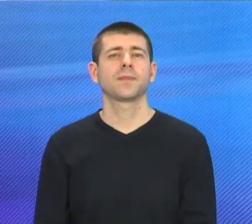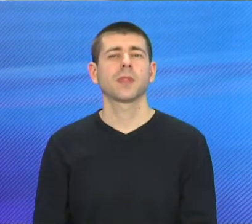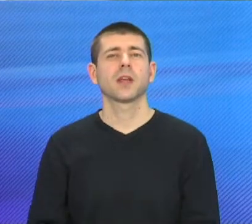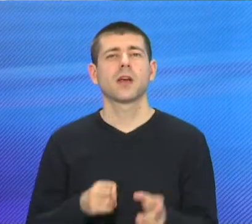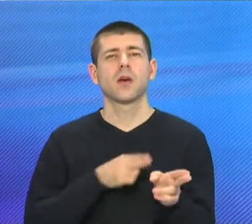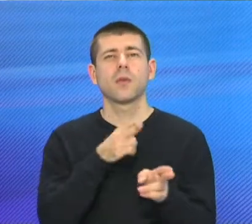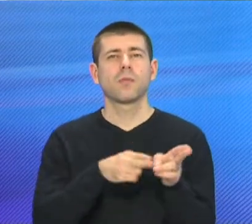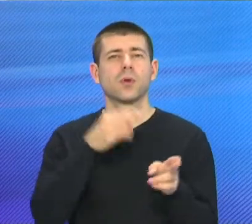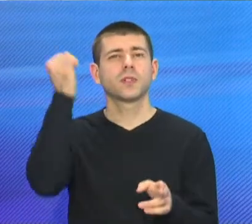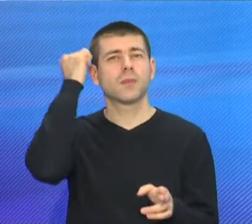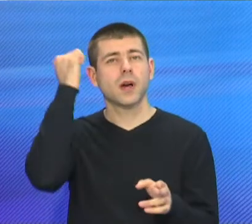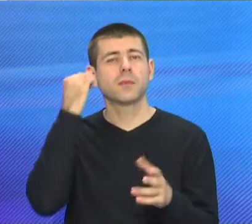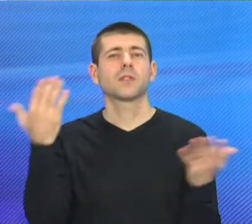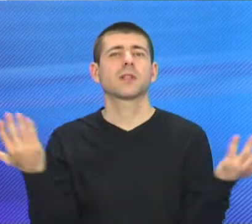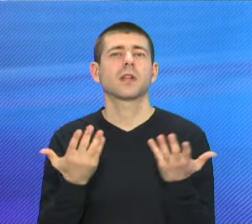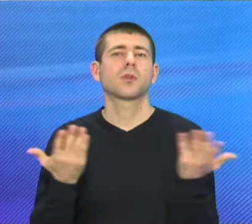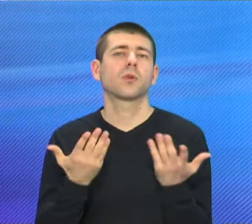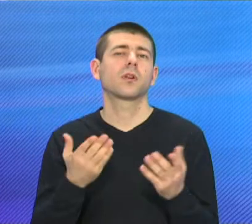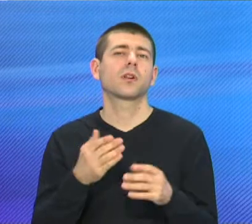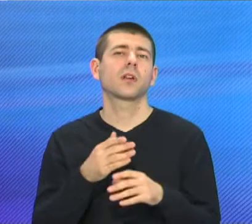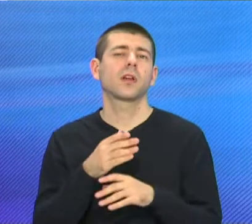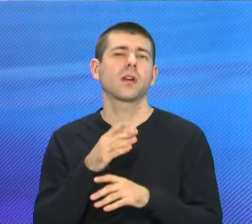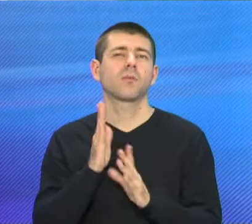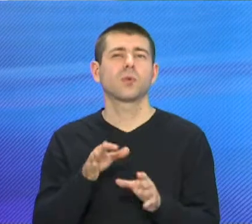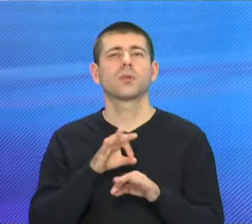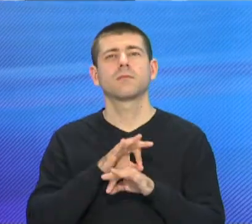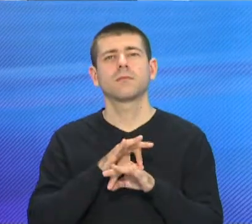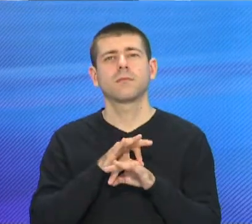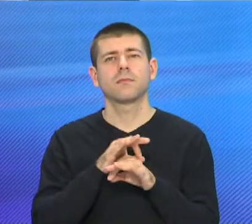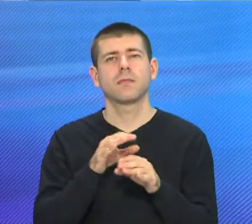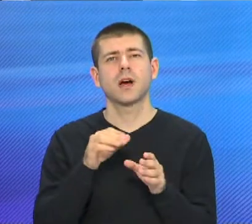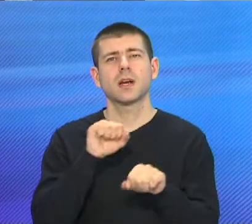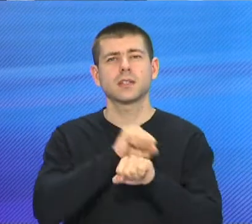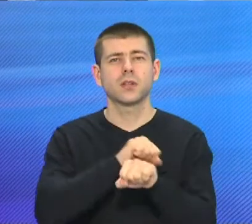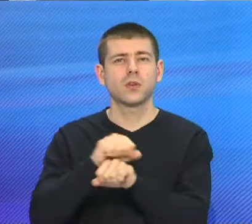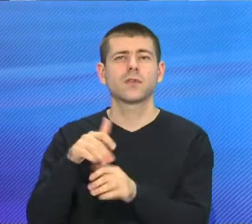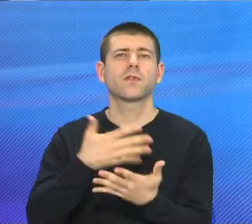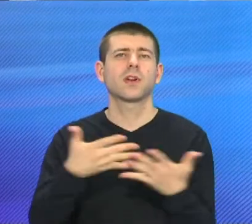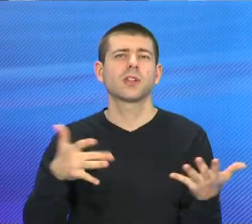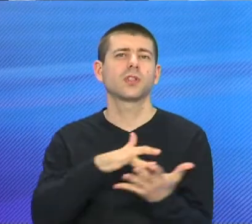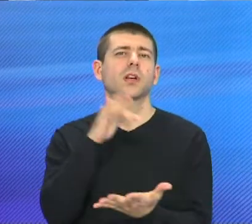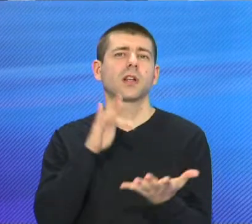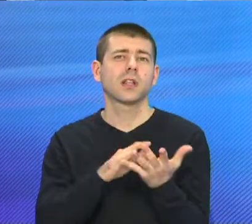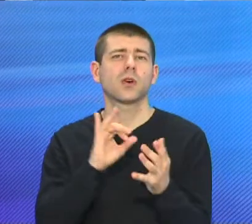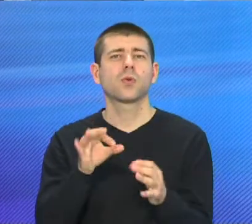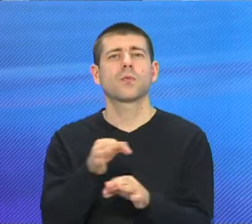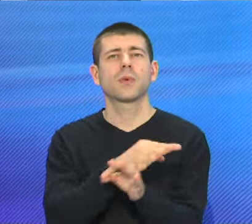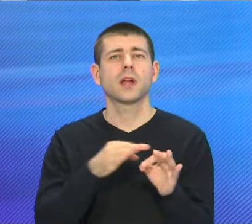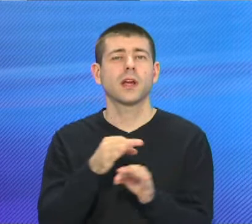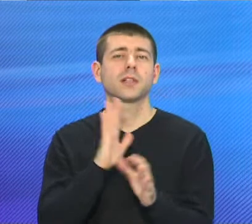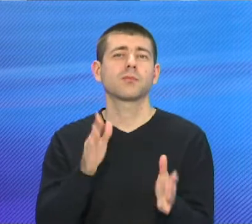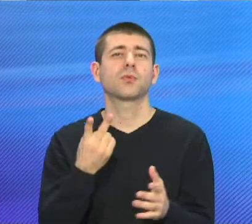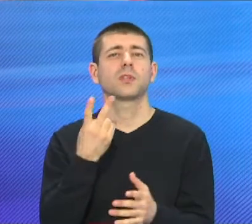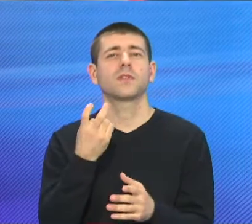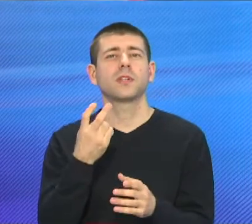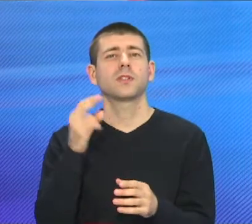Техник памяти – уникальный пересонный музей, который перемещаться будет по чыгунцы и робить припынку в разных городах. У проекте примут удел 200